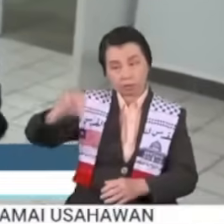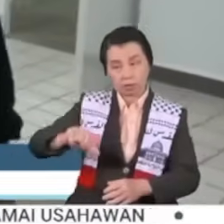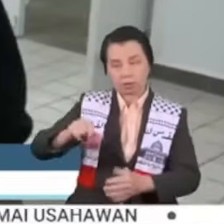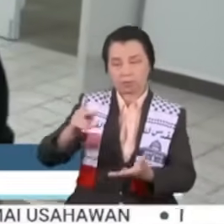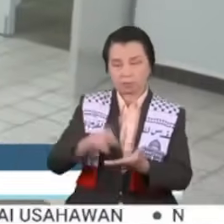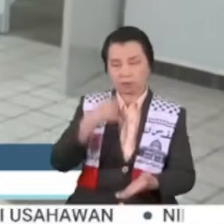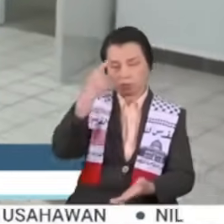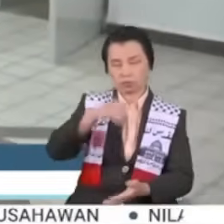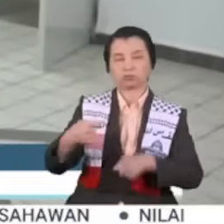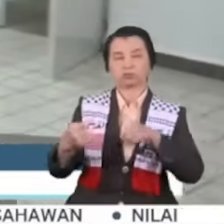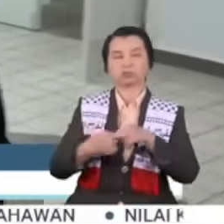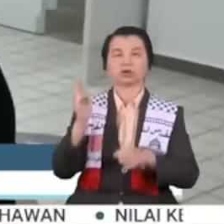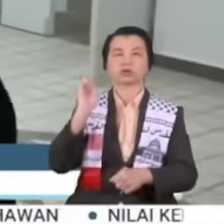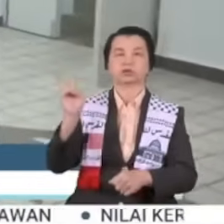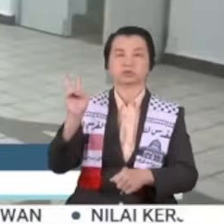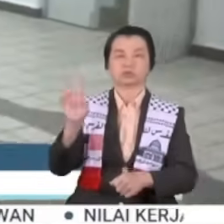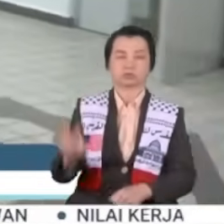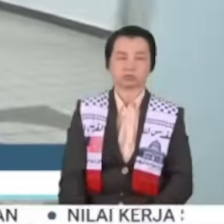tuduhan